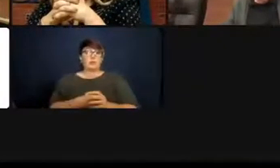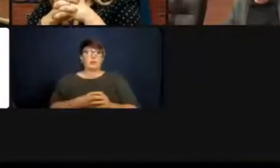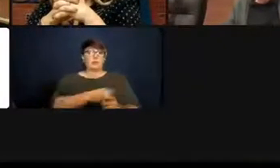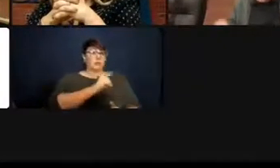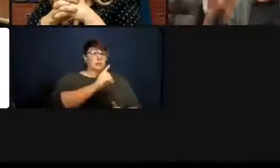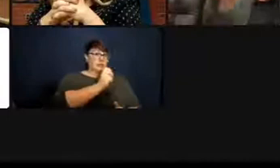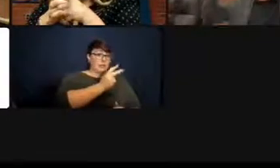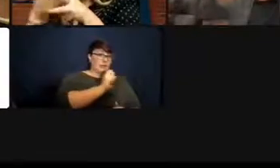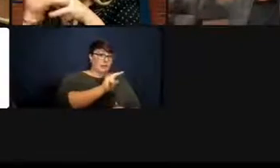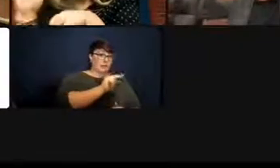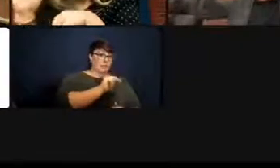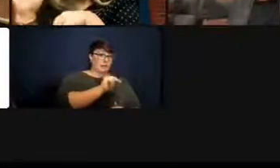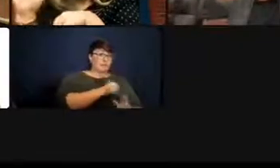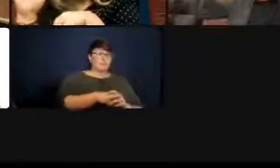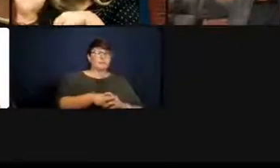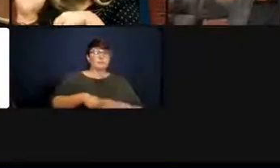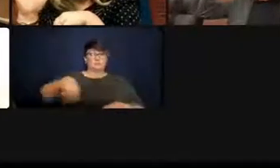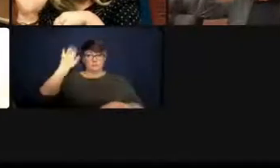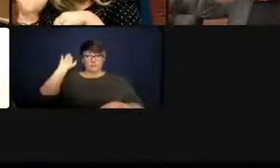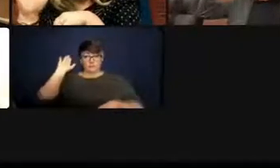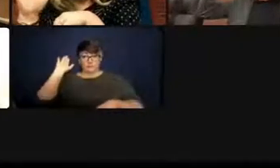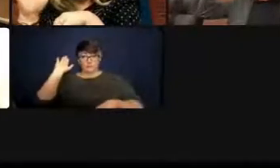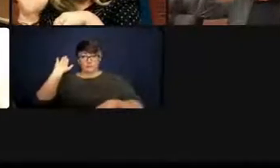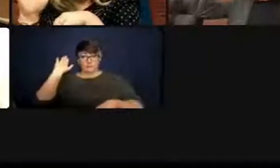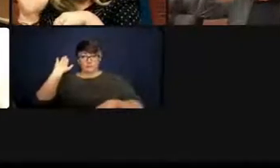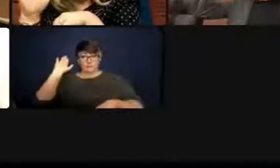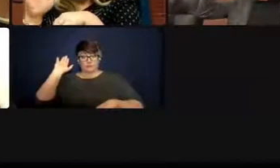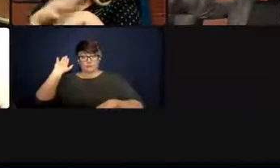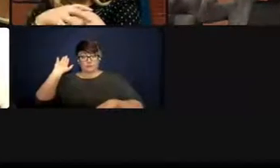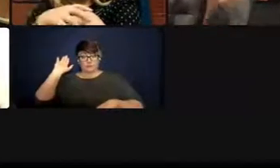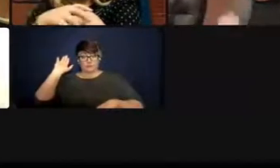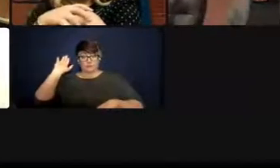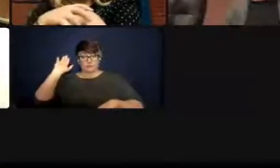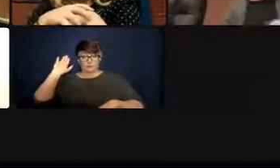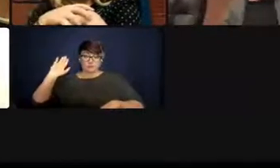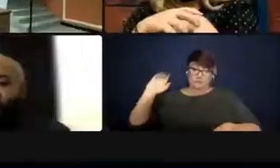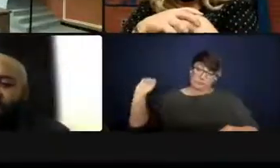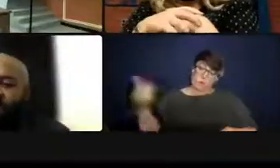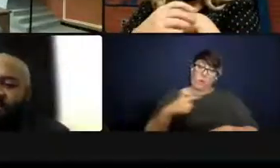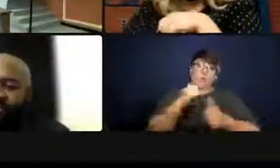ningependa tupishwe mswada wa kufunga mkutano.